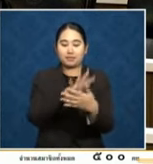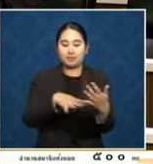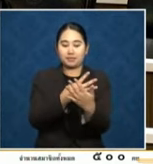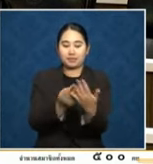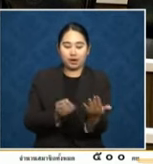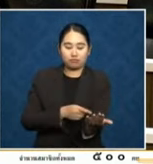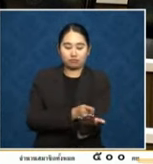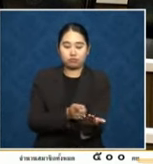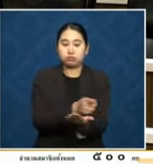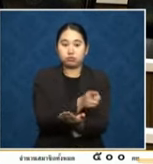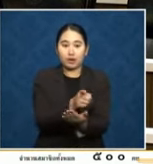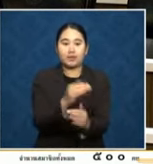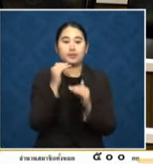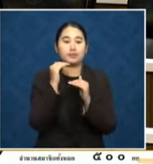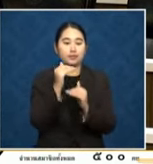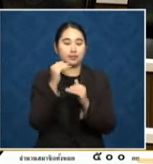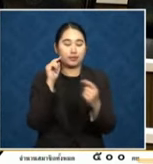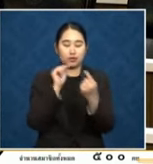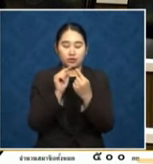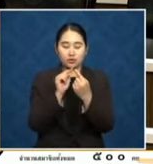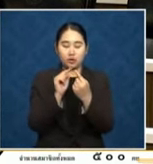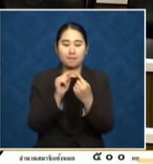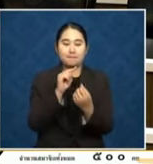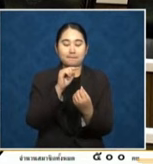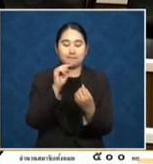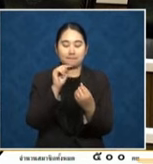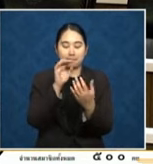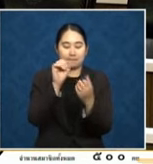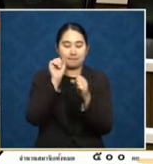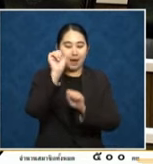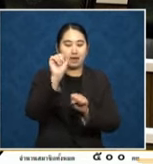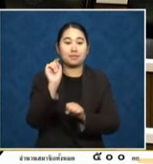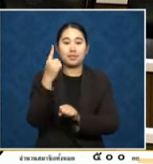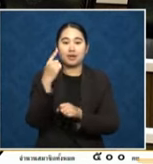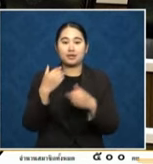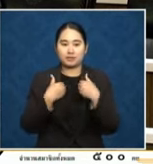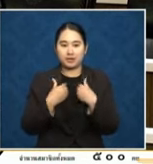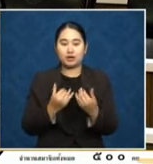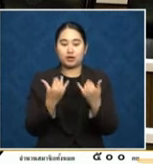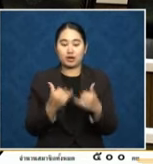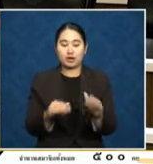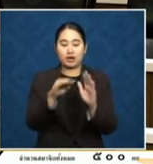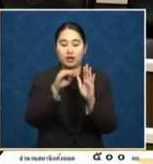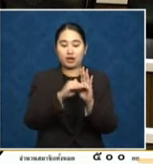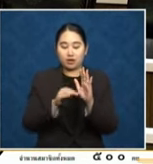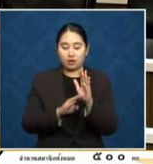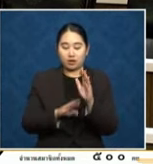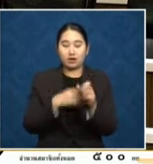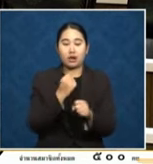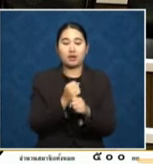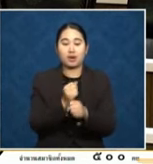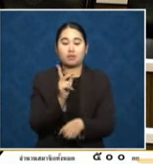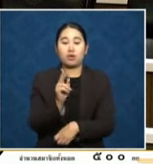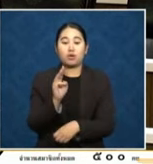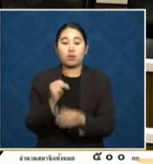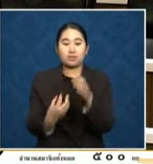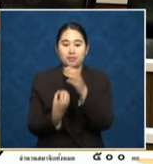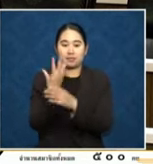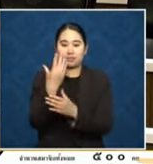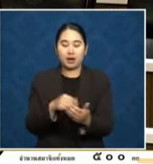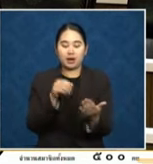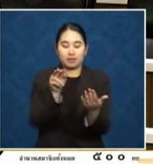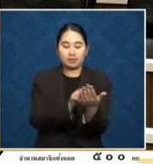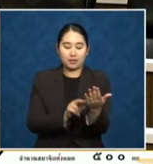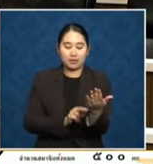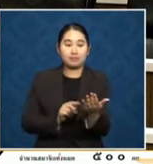ทรวงและกำหนดเขตป่าสงวนแห่งชาติขึ้นใหม่ขั้นตอนต่อไปหลังจากนี้ครับคือกรมป่าไม้เสนอร่างกฎกระทรวงพร้อมแผนที่ให้ก